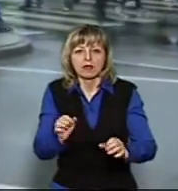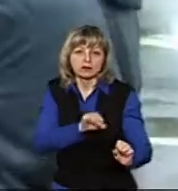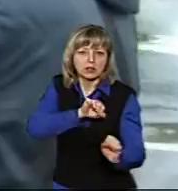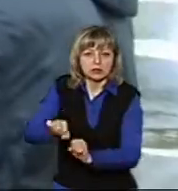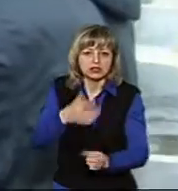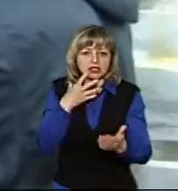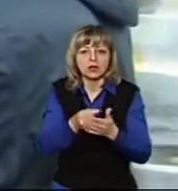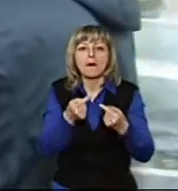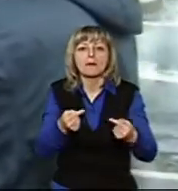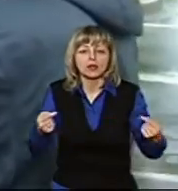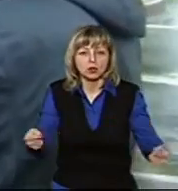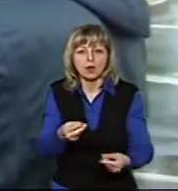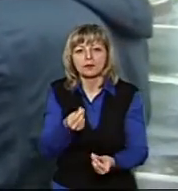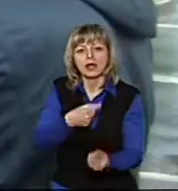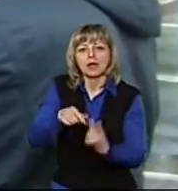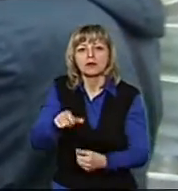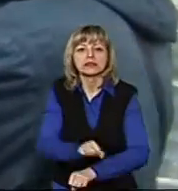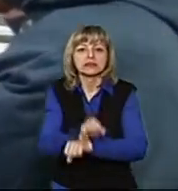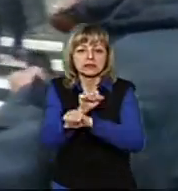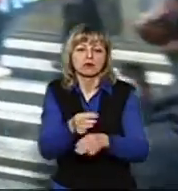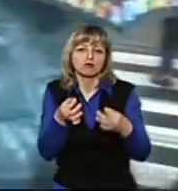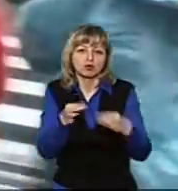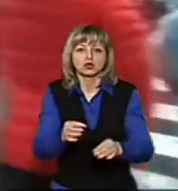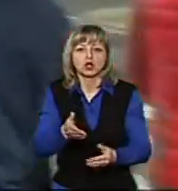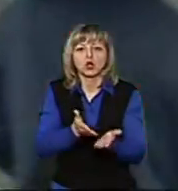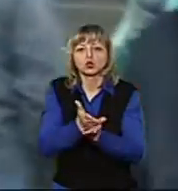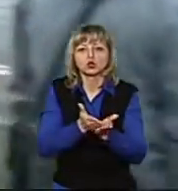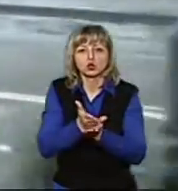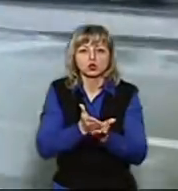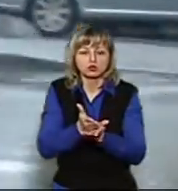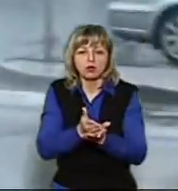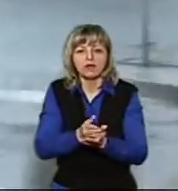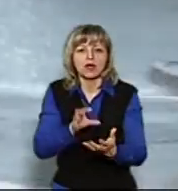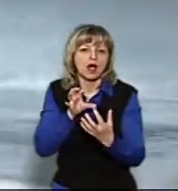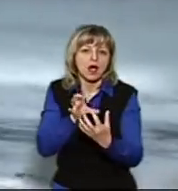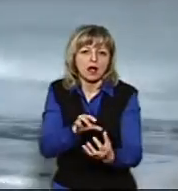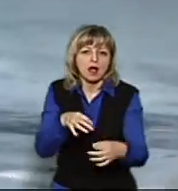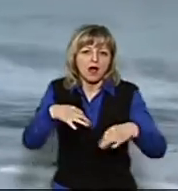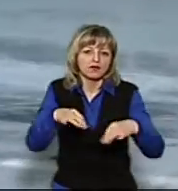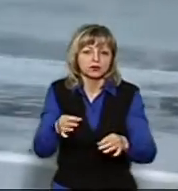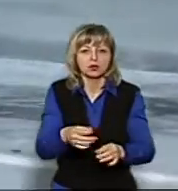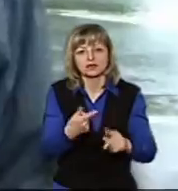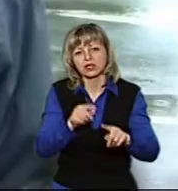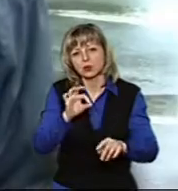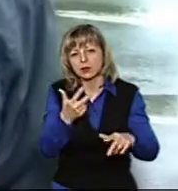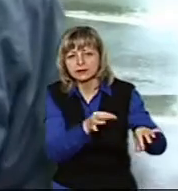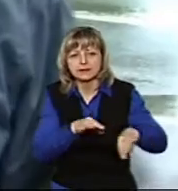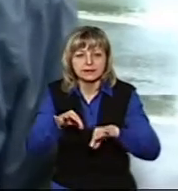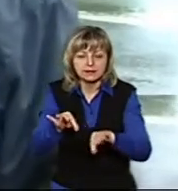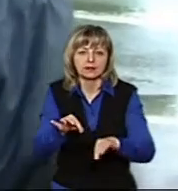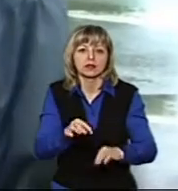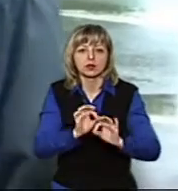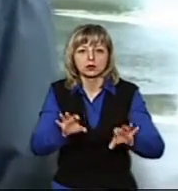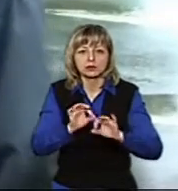охорони. Підприємці-страйкарі пропускали службові авто, які перевозять медпрацівників та карети швидкої, розповів голова громадської